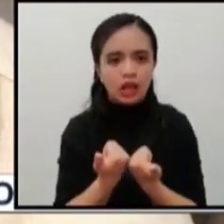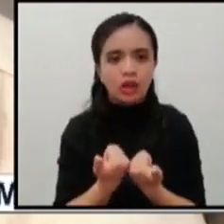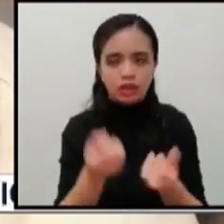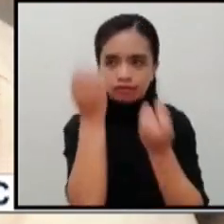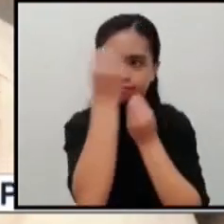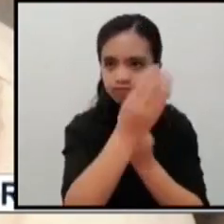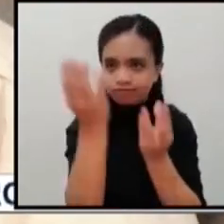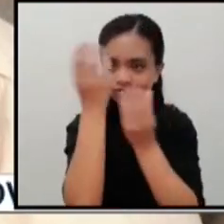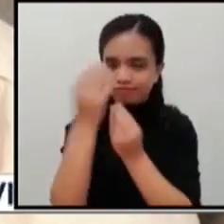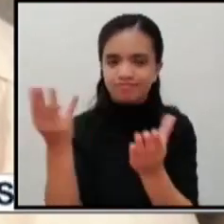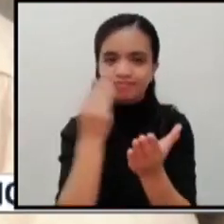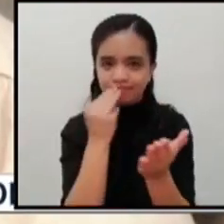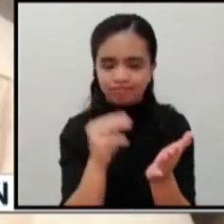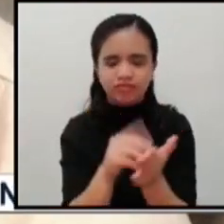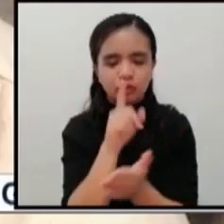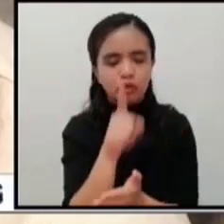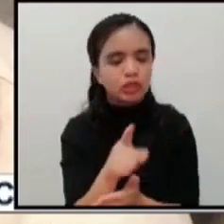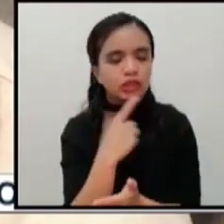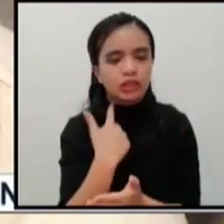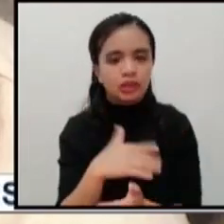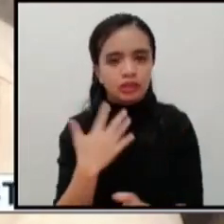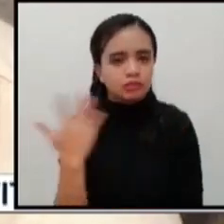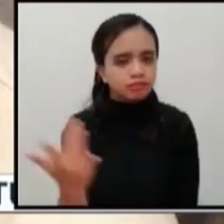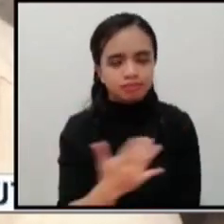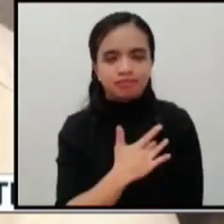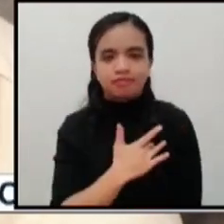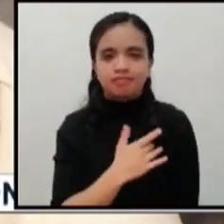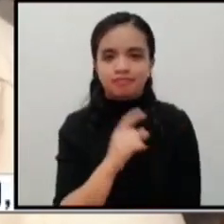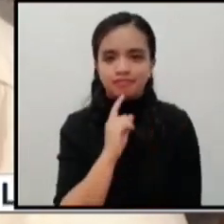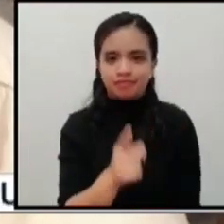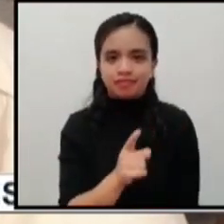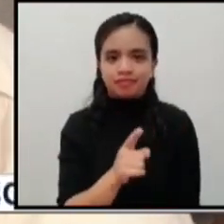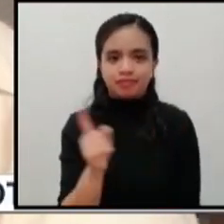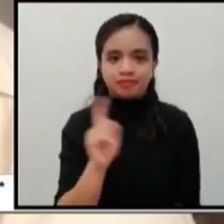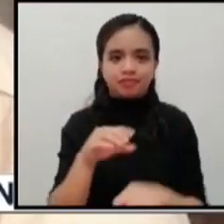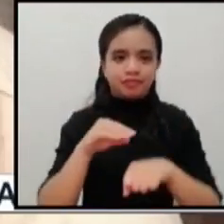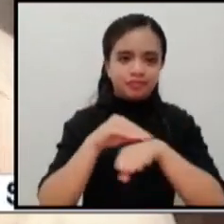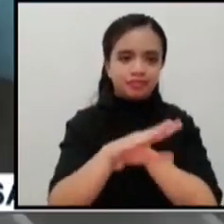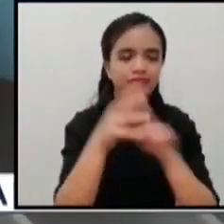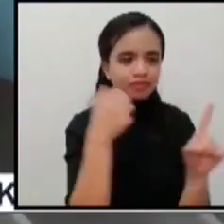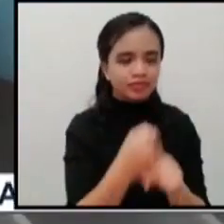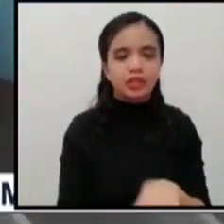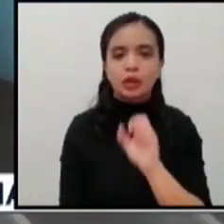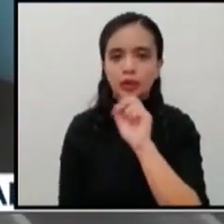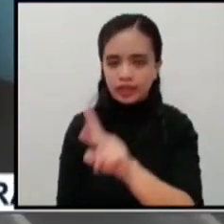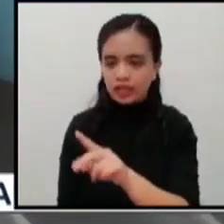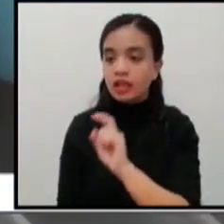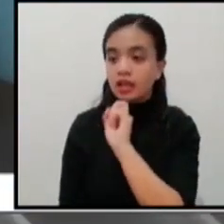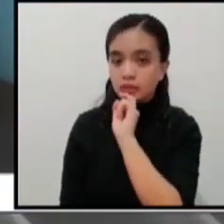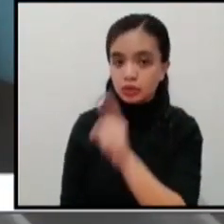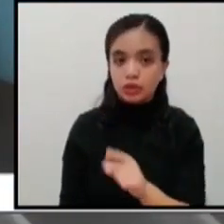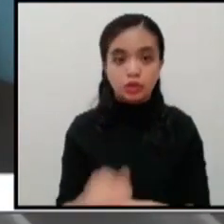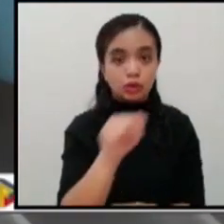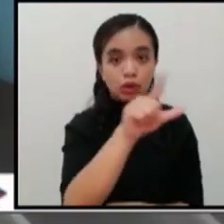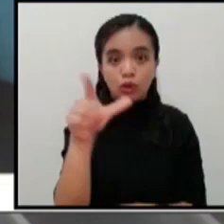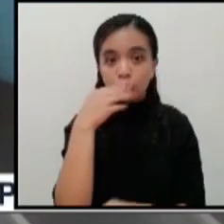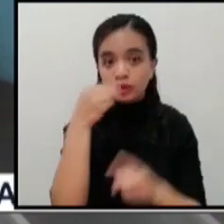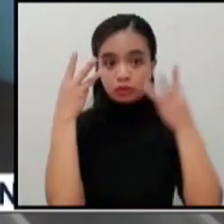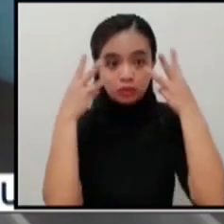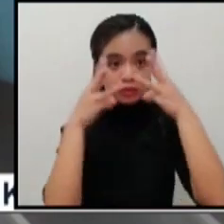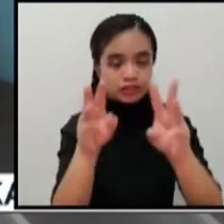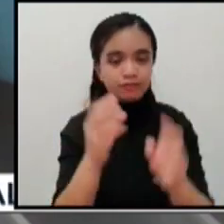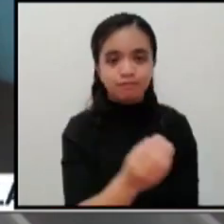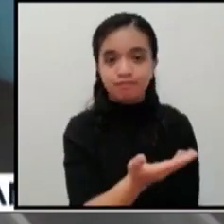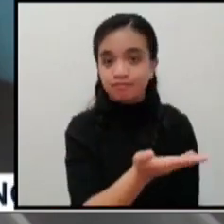talaga nakakataba ng puso yung makita sa kanila yung talagang impact ng aming ginawa. Okay, I'm sure yung ating mga tagapanood ngayon, yung mga ka-RSP natin ay interested